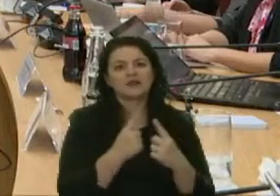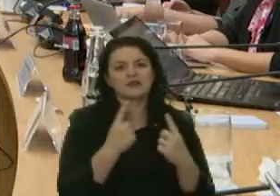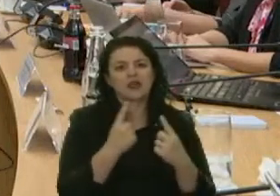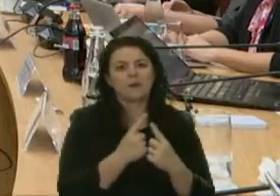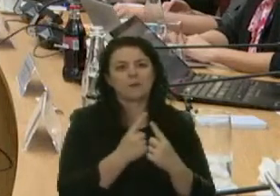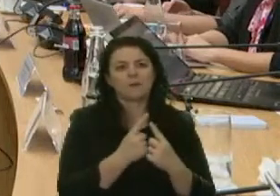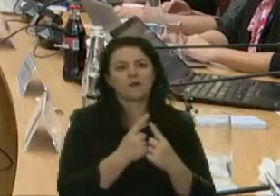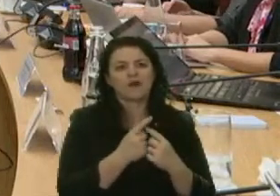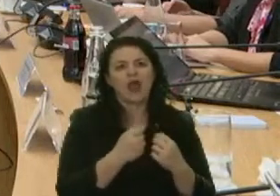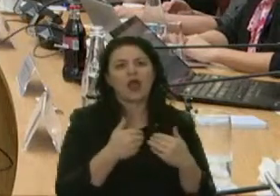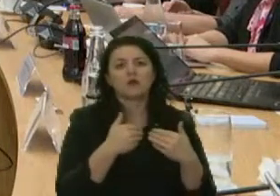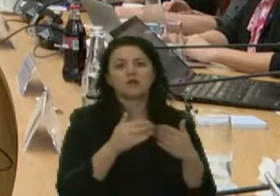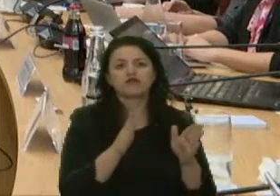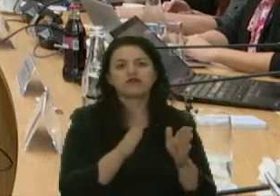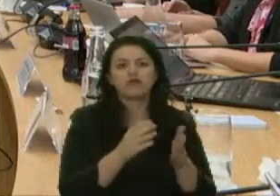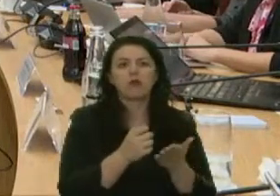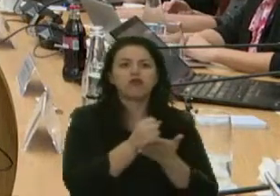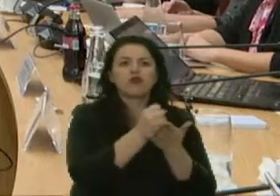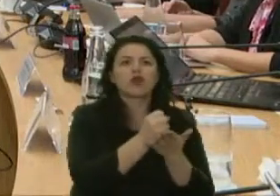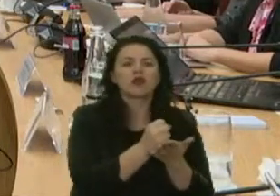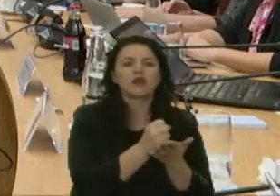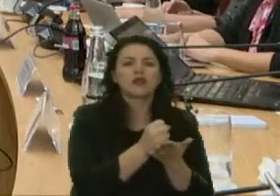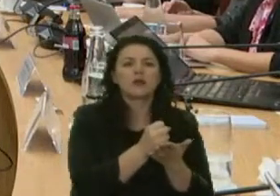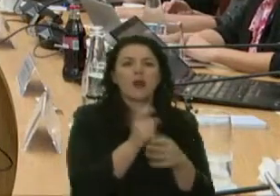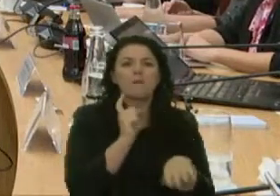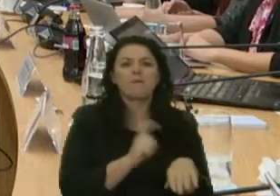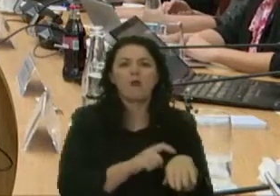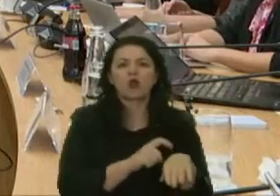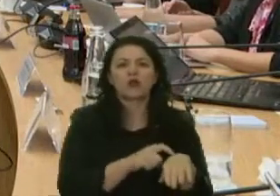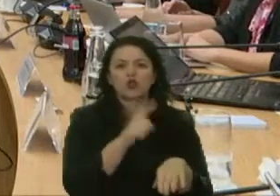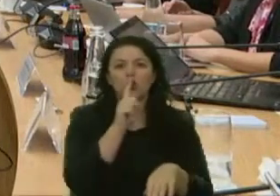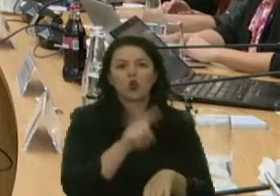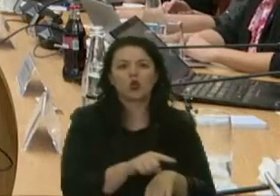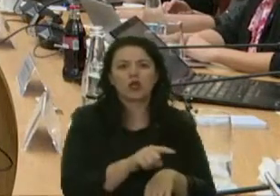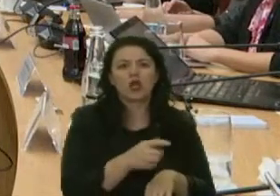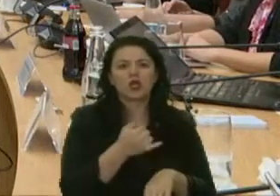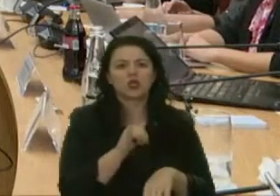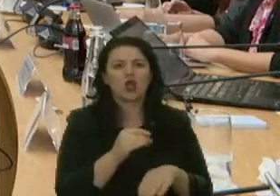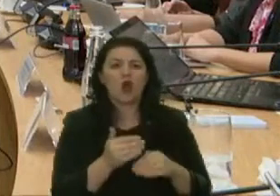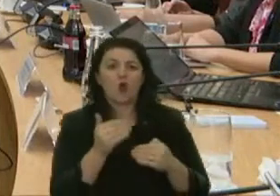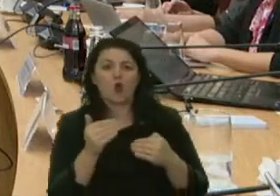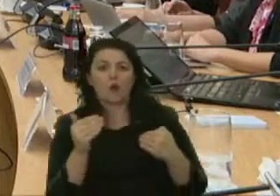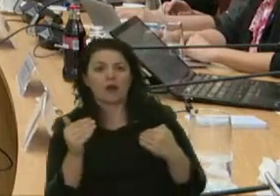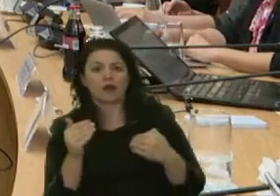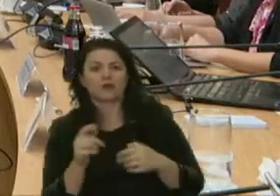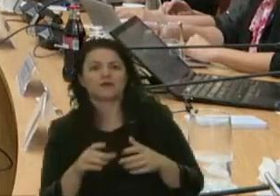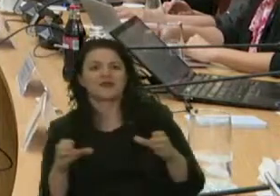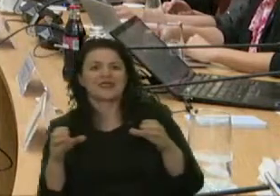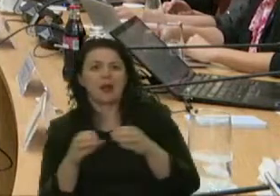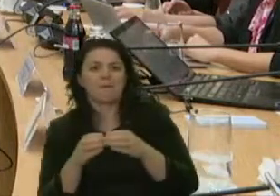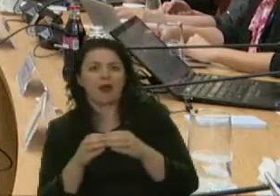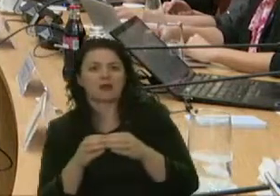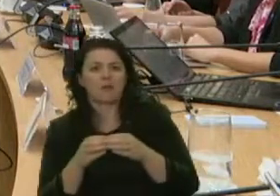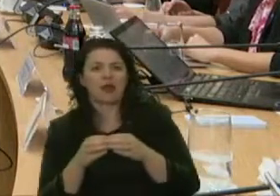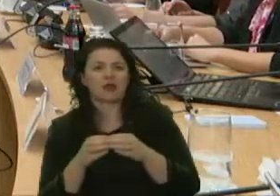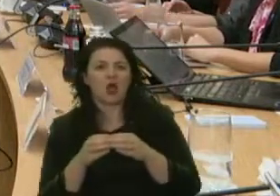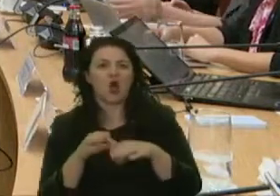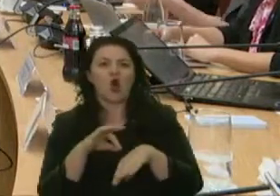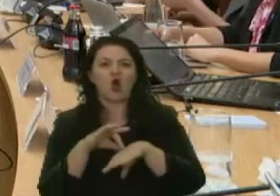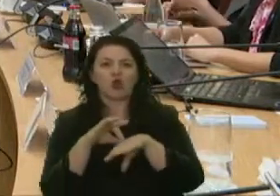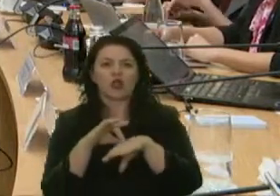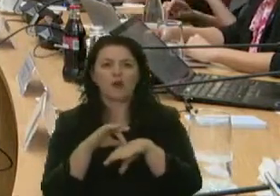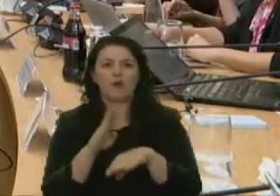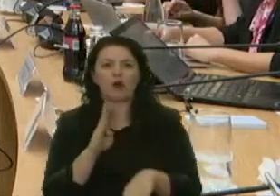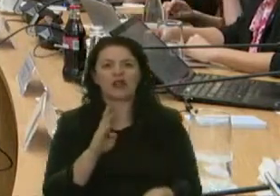cu apelurile care se deschid și pentru momentul lunii respective și pentru lunile următoare departamentele care sunt coordonate acum de